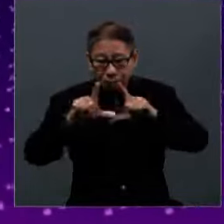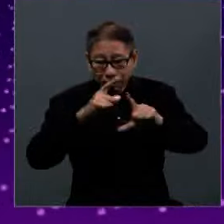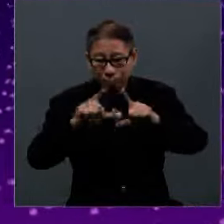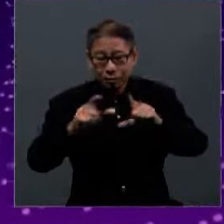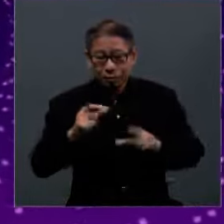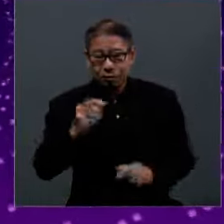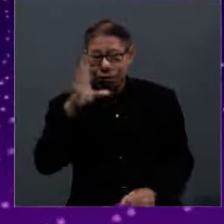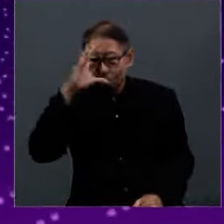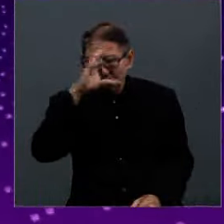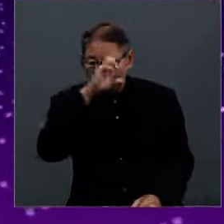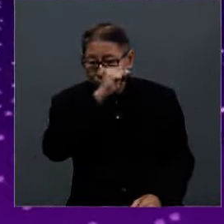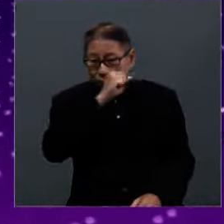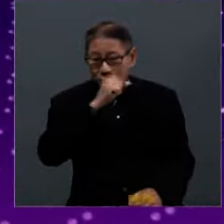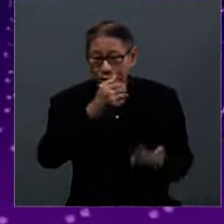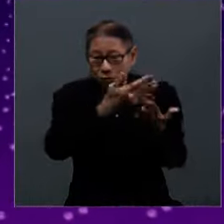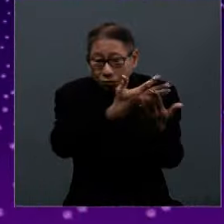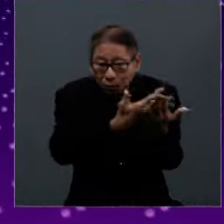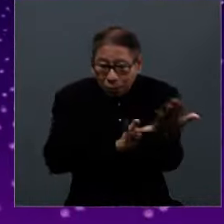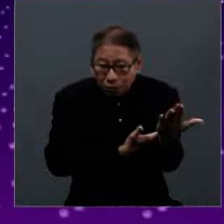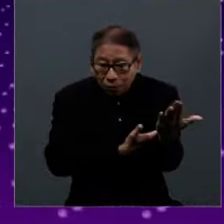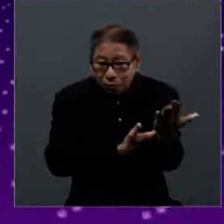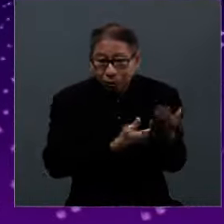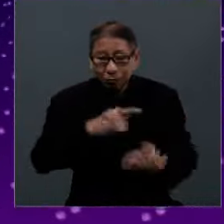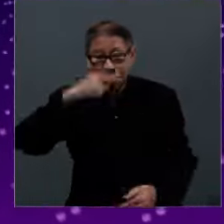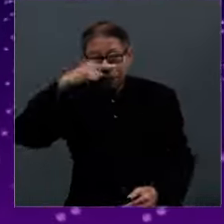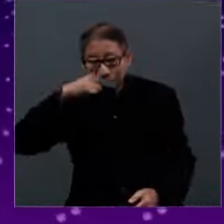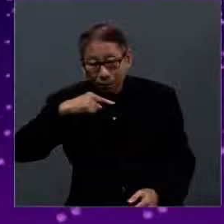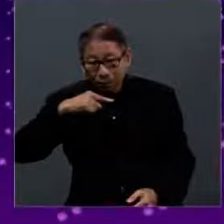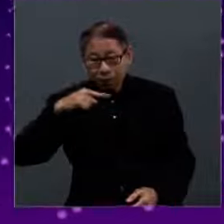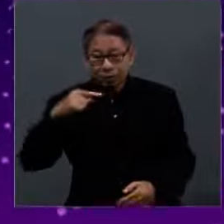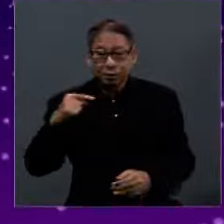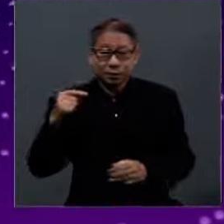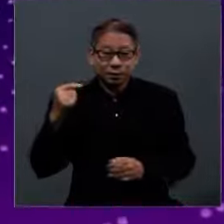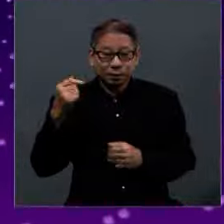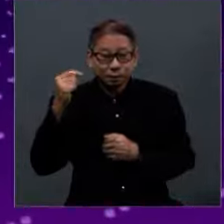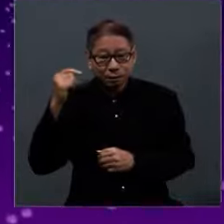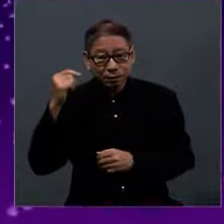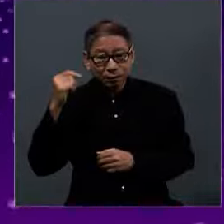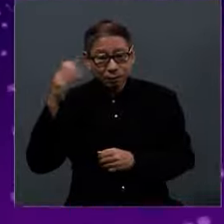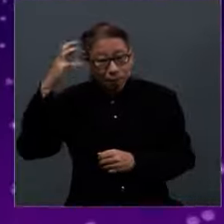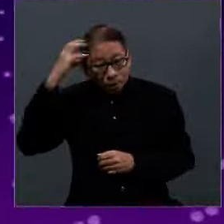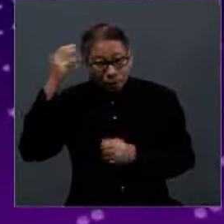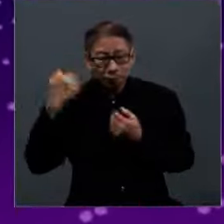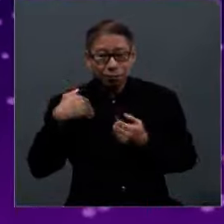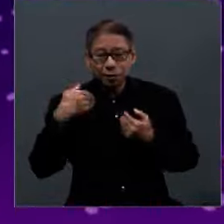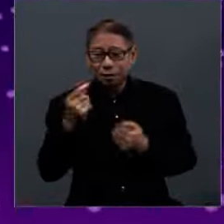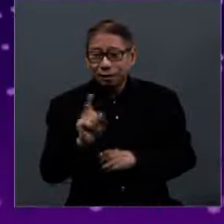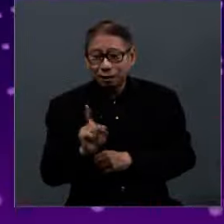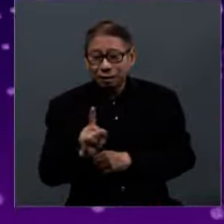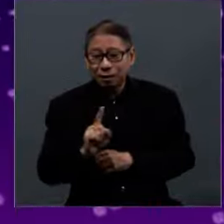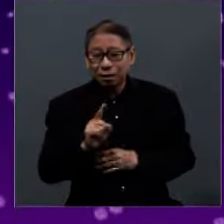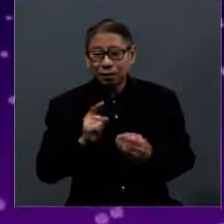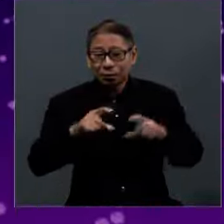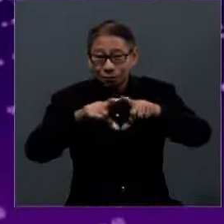ท่าว่าผลของสลากกินแบ่งของไทยบ้างของต่างประเทศบ้างจะออกอะไรพอจะนึกออกเอ้อไม่เคยเจอนะแบบนี้แม้แต่